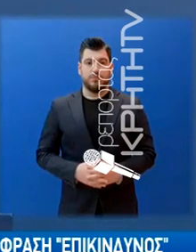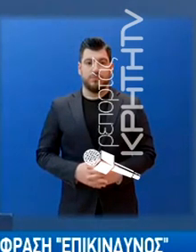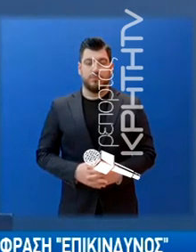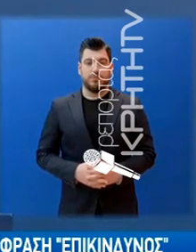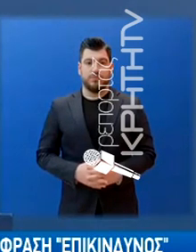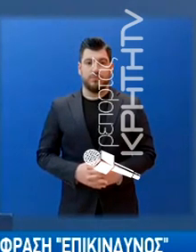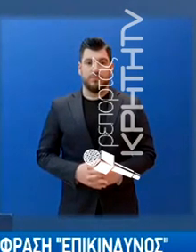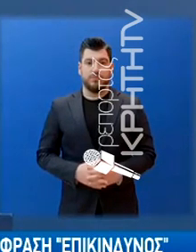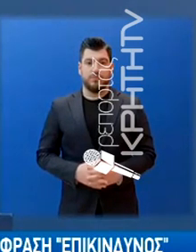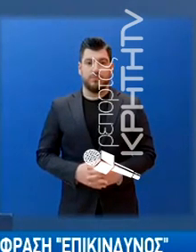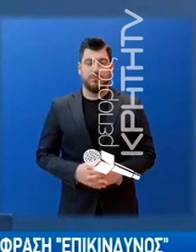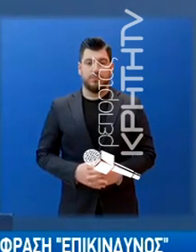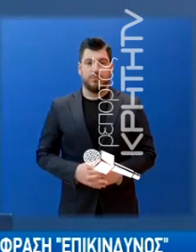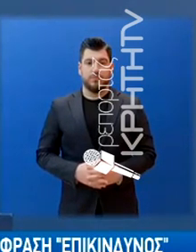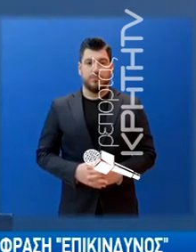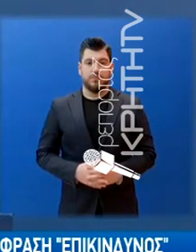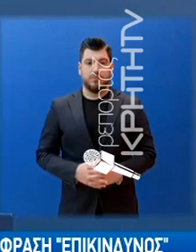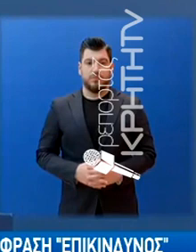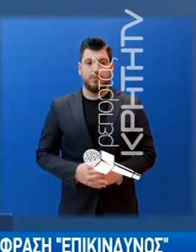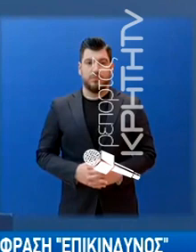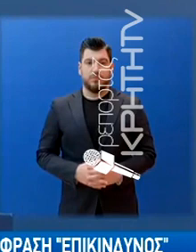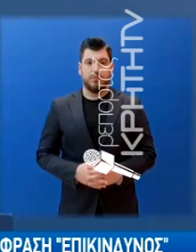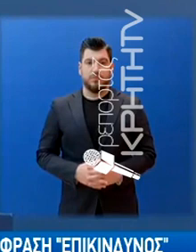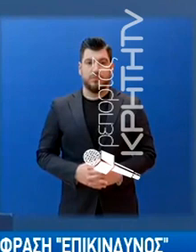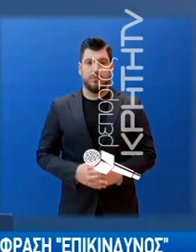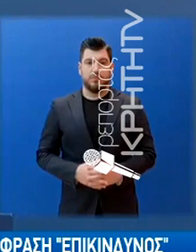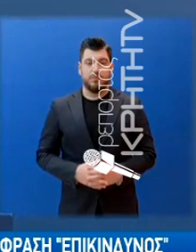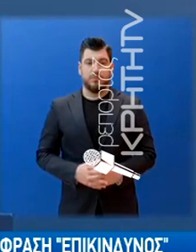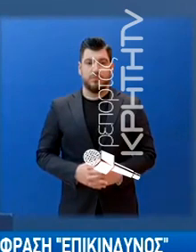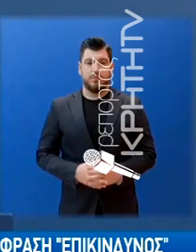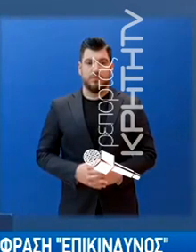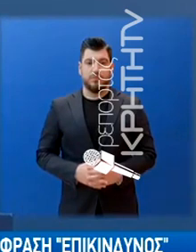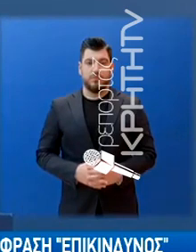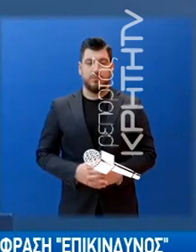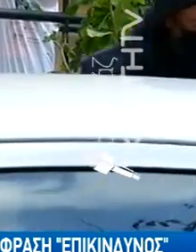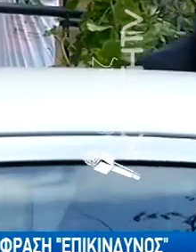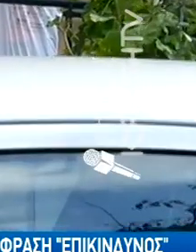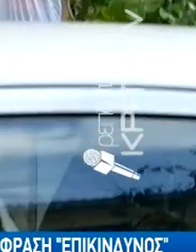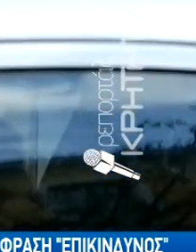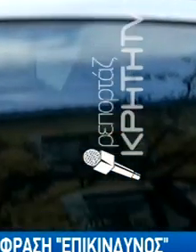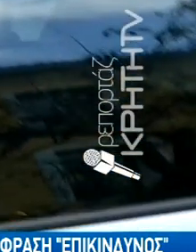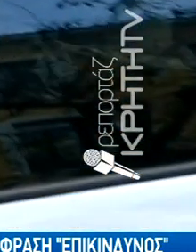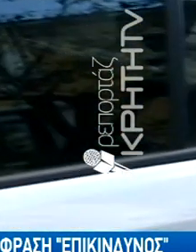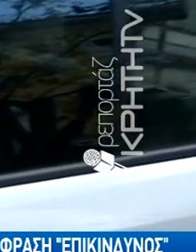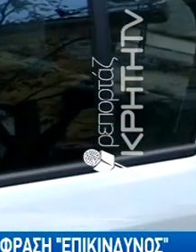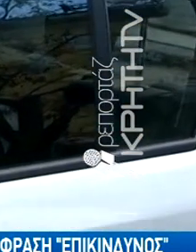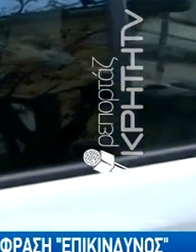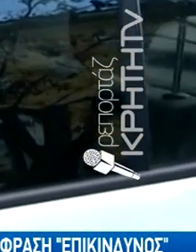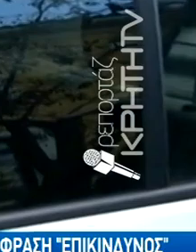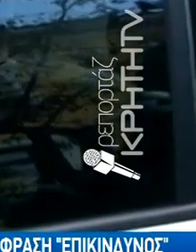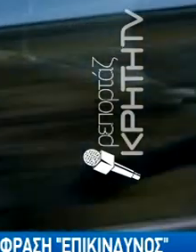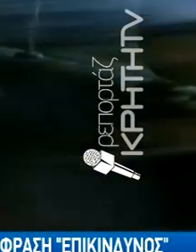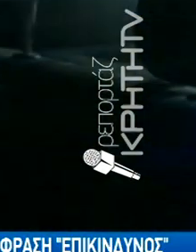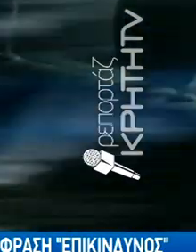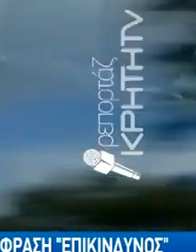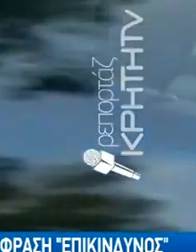Αλέξη Τσίπρα να πάρει θέση για τον οχετό των κουκουλοφόρων του διαδικτύου, όπως ανέφερε, χαρακτήρισε ατυχή τον επικοινωνιακό χειρισμό από την